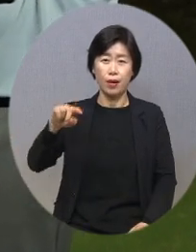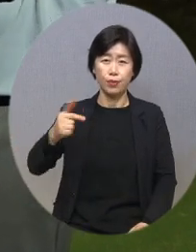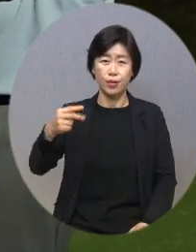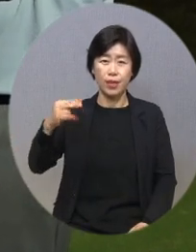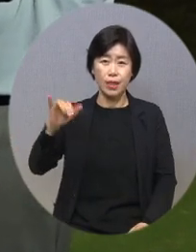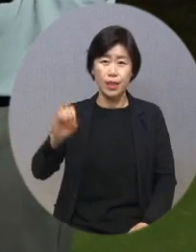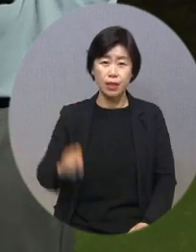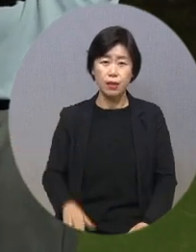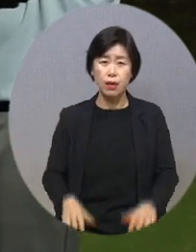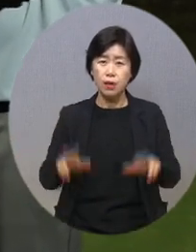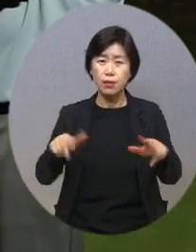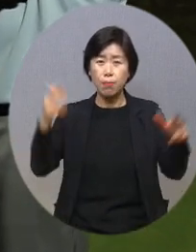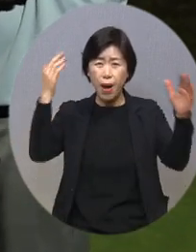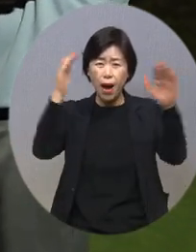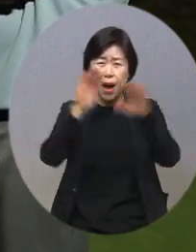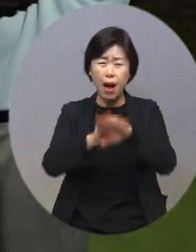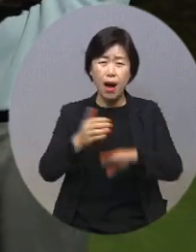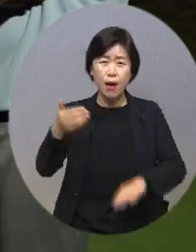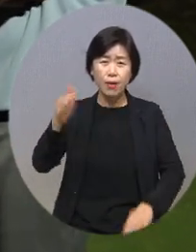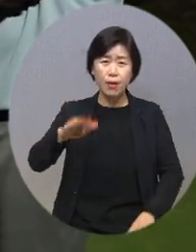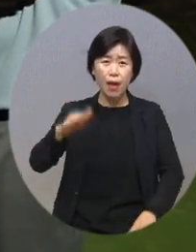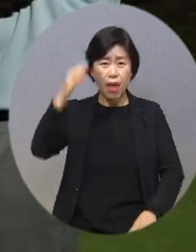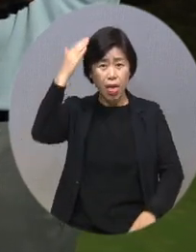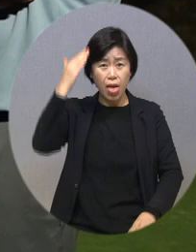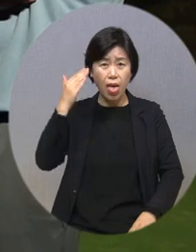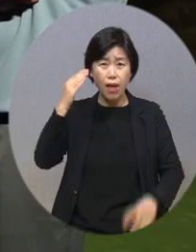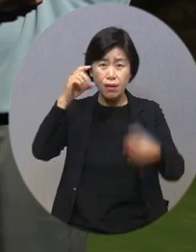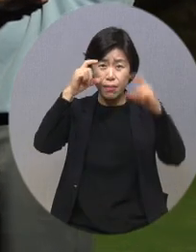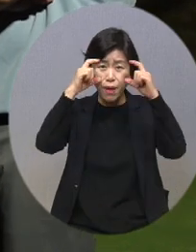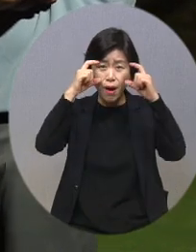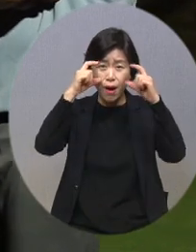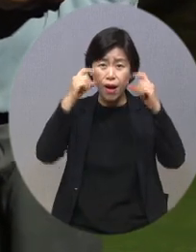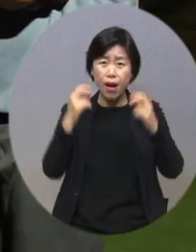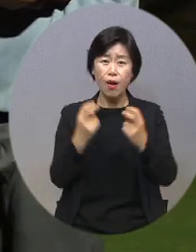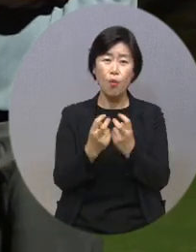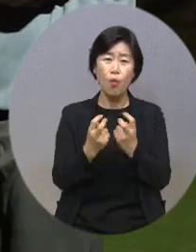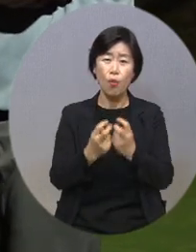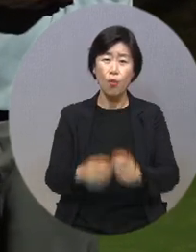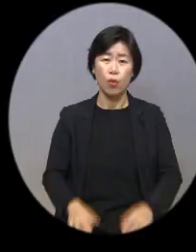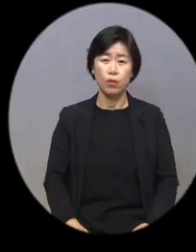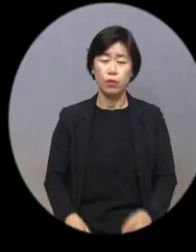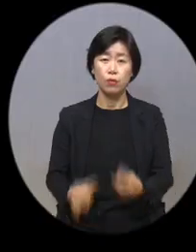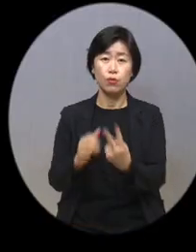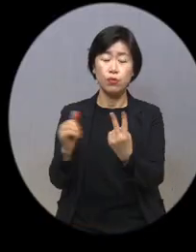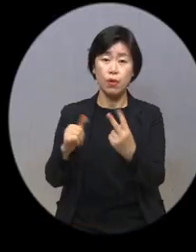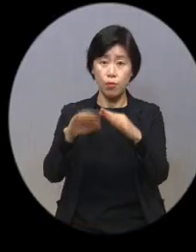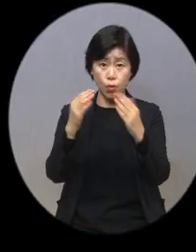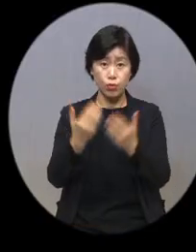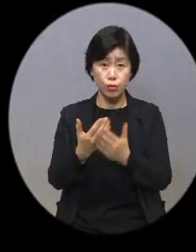야간인데. 야간인데. 와, 내가 할게. 정말. 내가 할까? 아, 나는 상관없어. 두 분이 끼시는 거 아니에요? 벌칙이라?